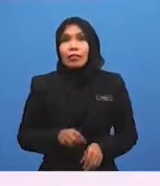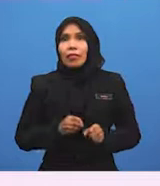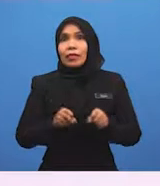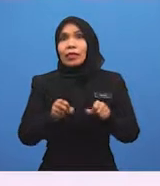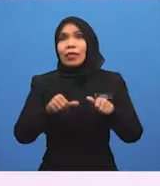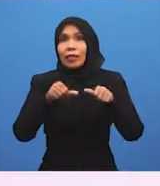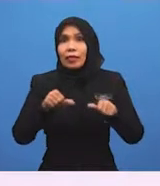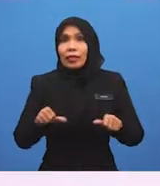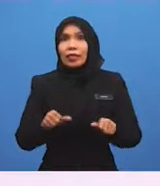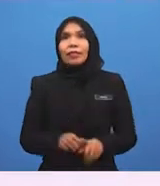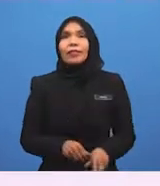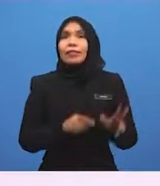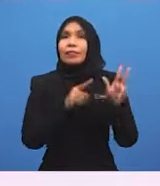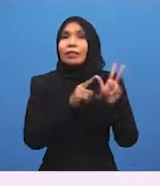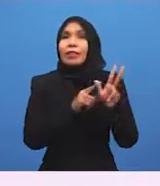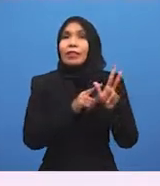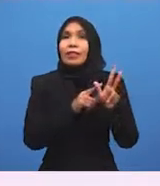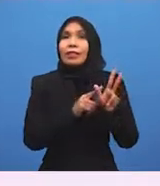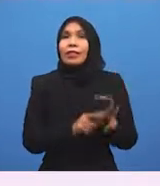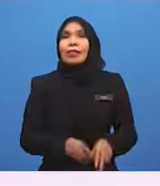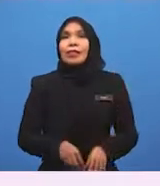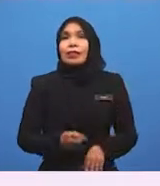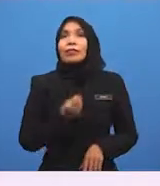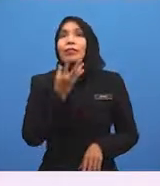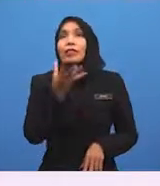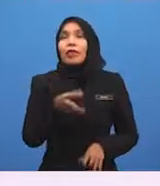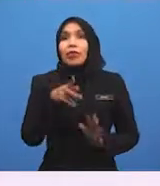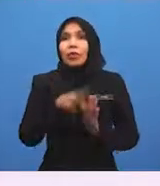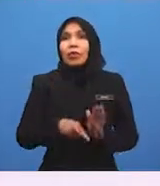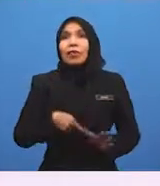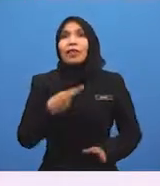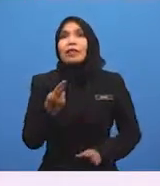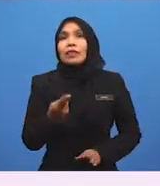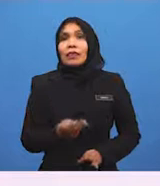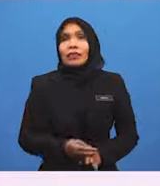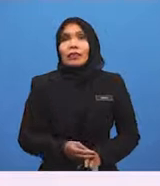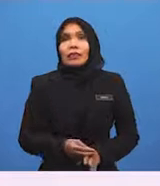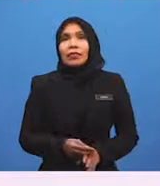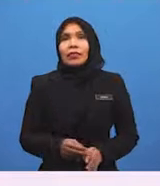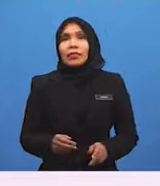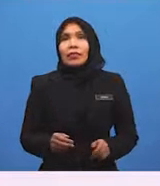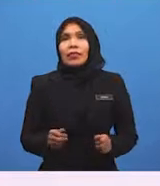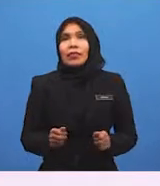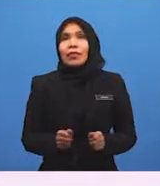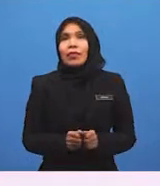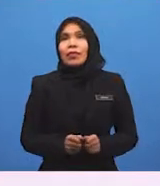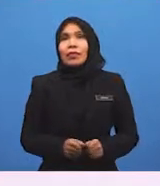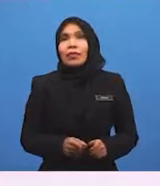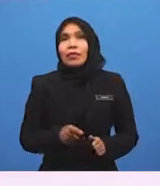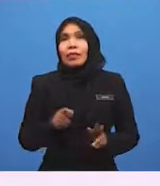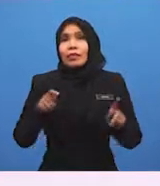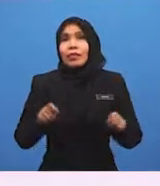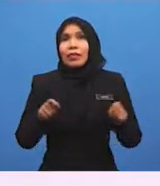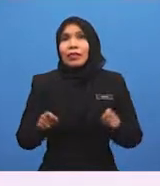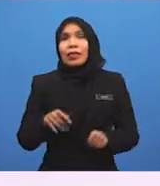tiga perasaan berkaitan dengan tindakan yang adil terhadap jiran. Bagi memudahkan